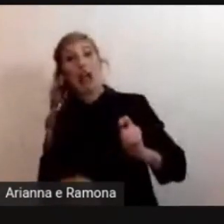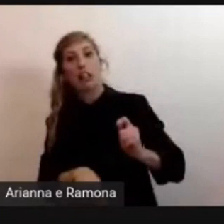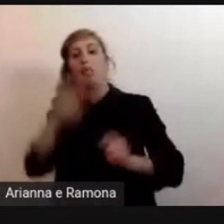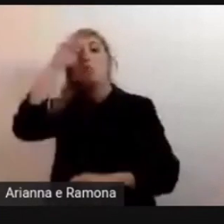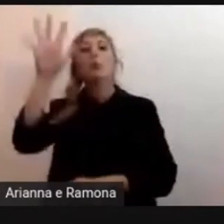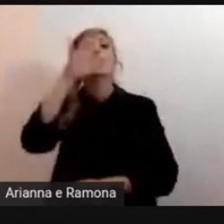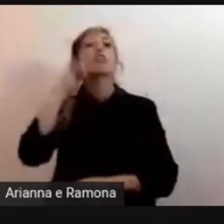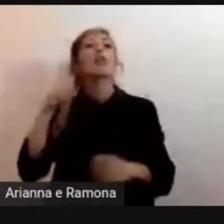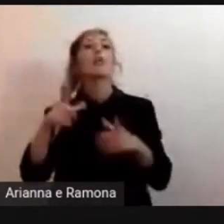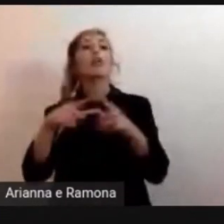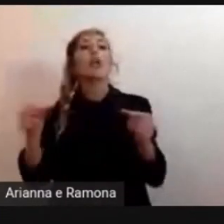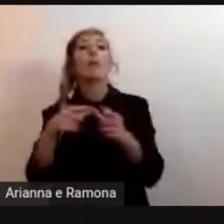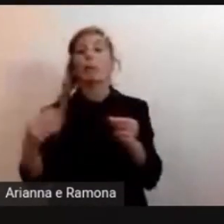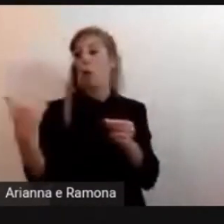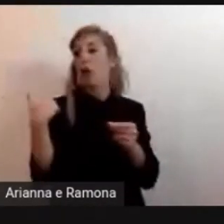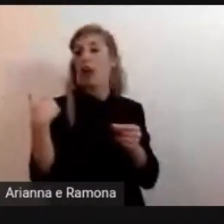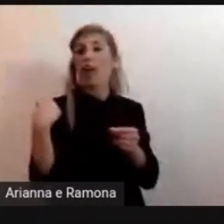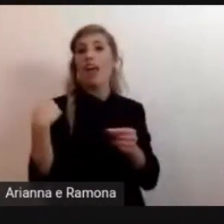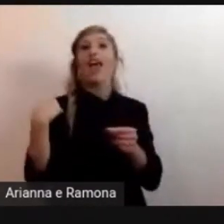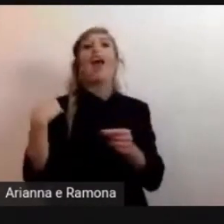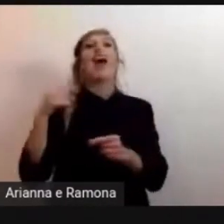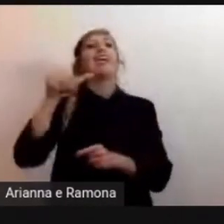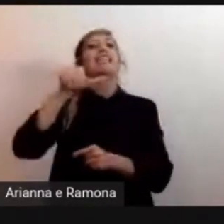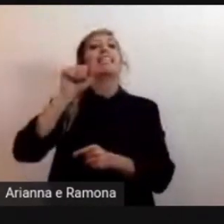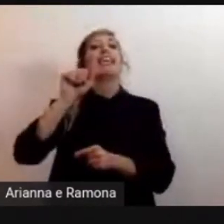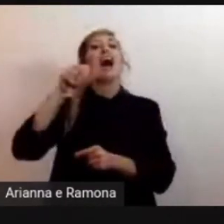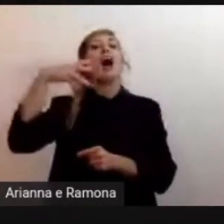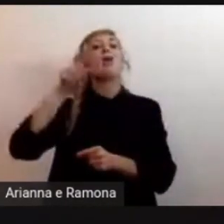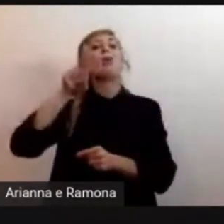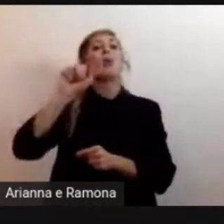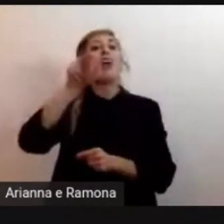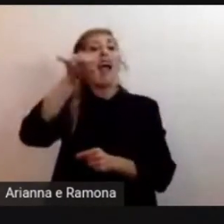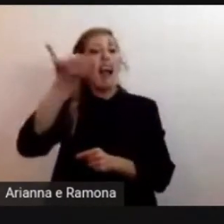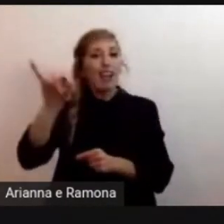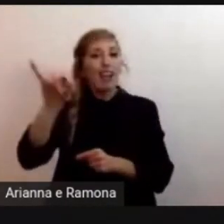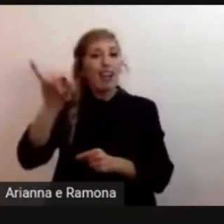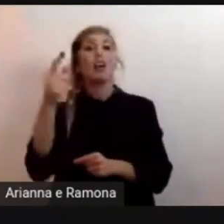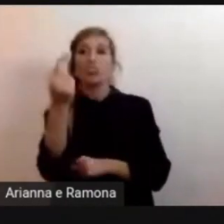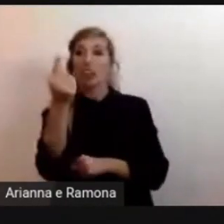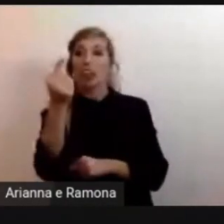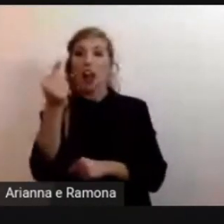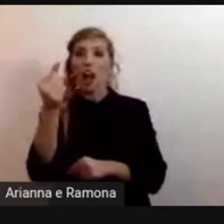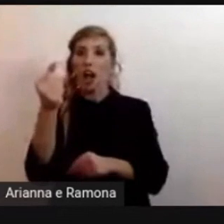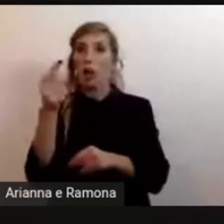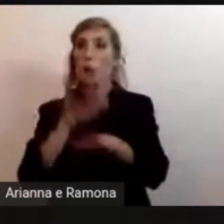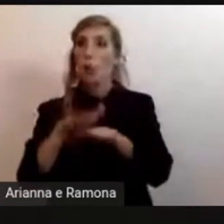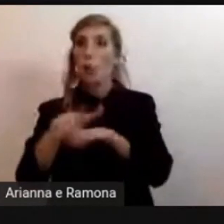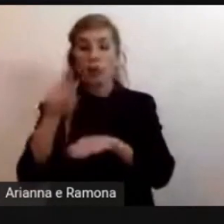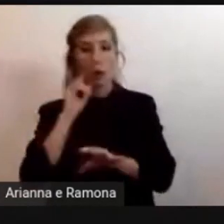interpone di sano vari non possono solo portare un po pensare